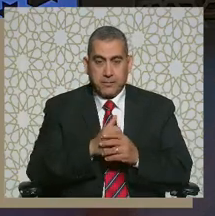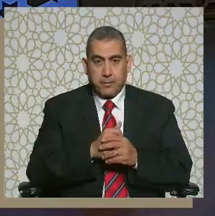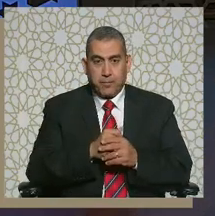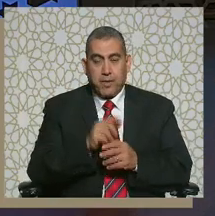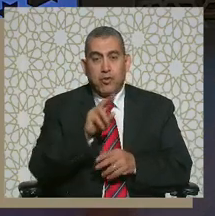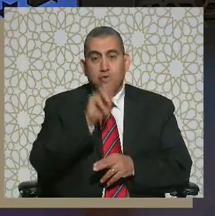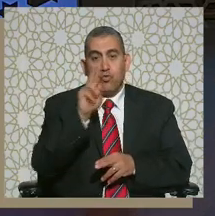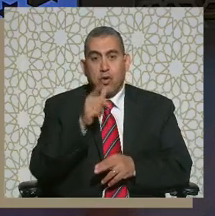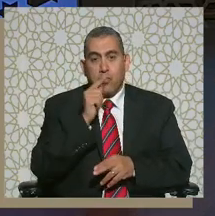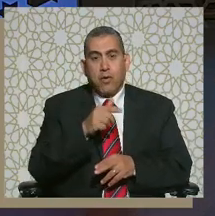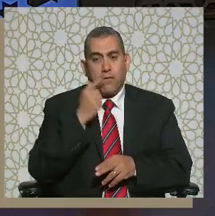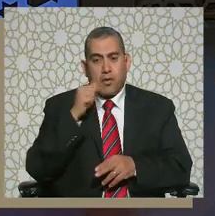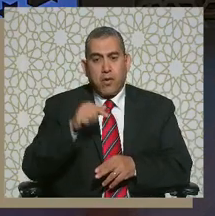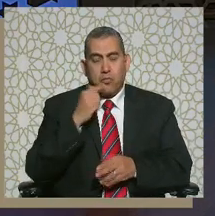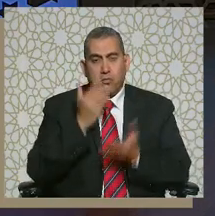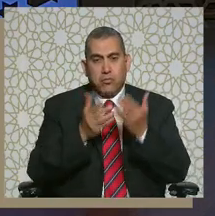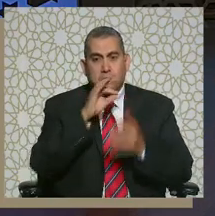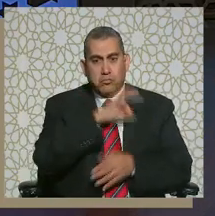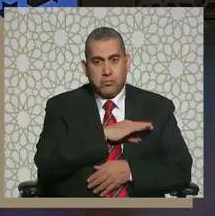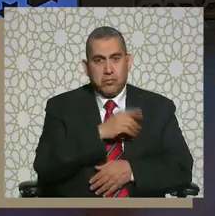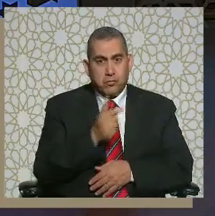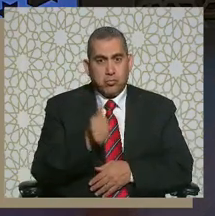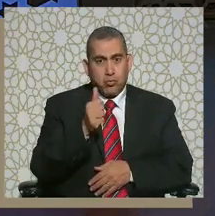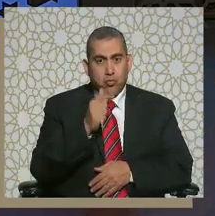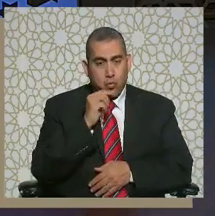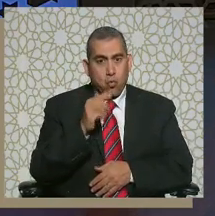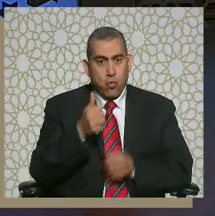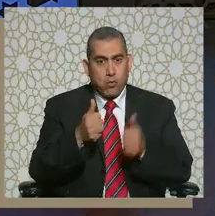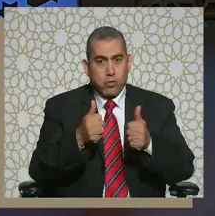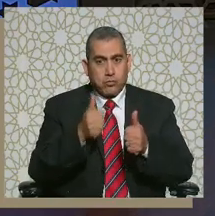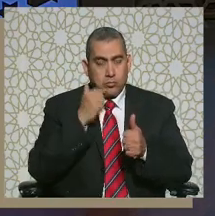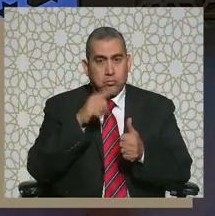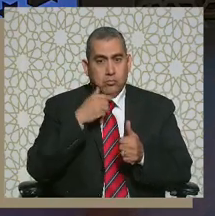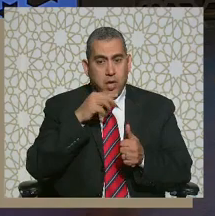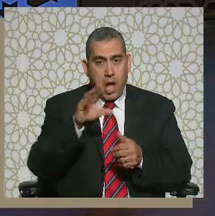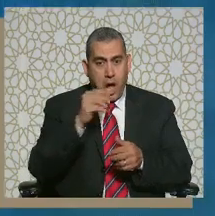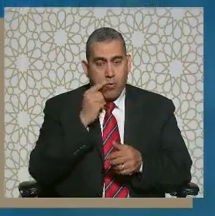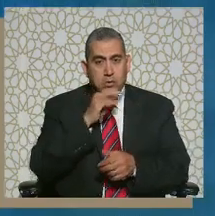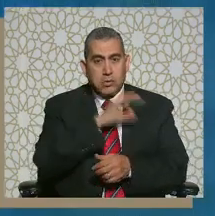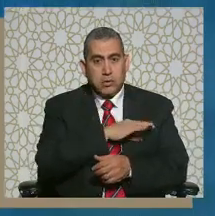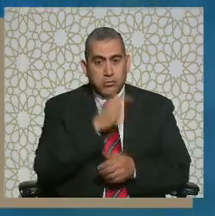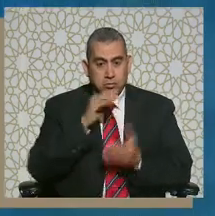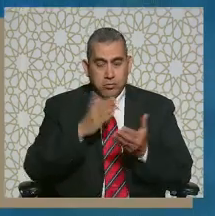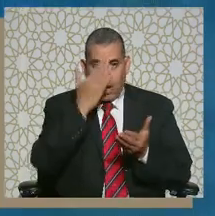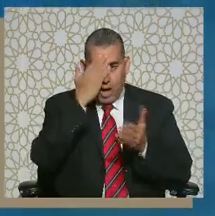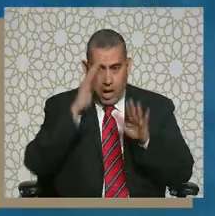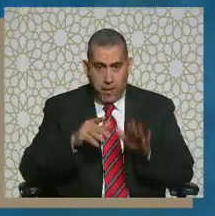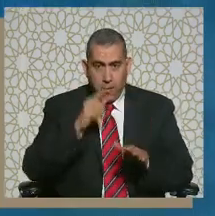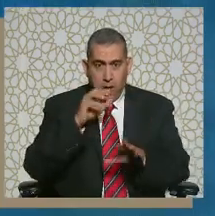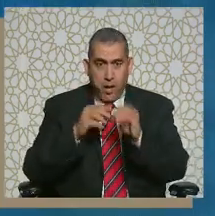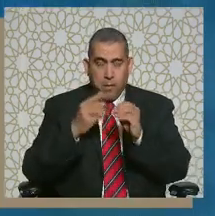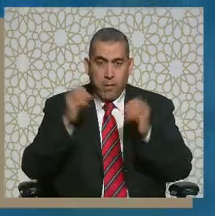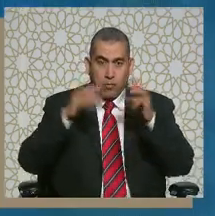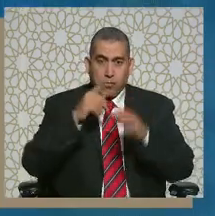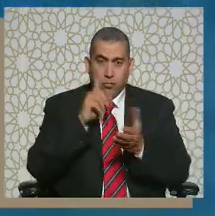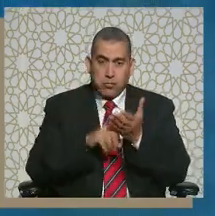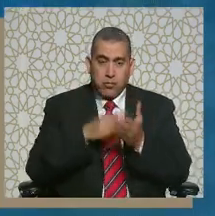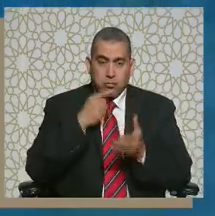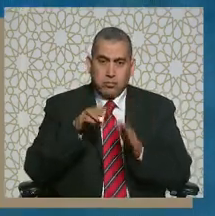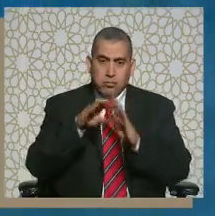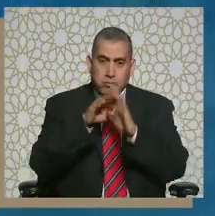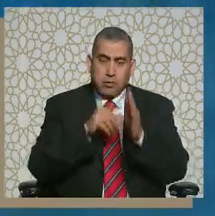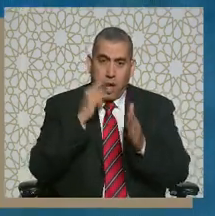يقوللي طب ماه بس ده في مصلحته كويس اللي بيقصد هذه العباده ويقصد هذا الفضل لابد ان هو يلتزم